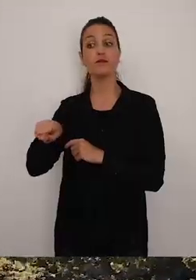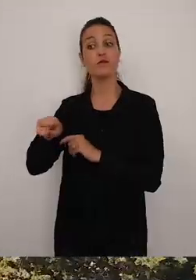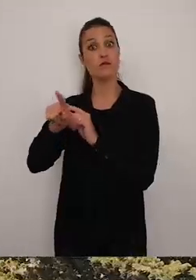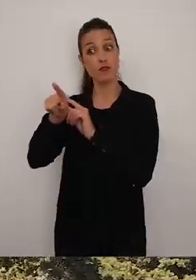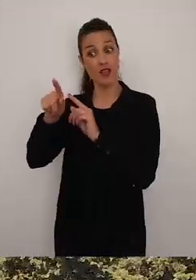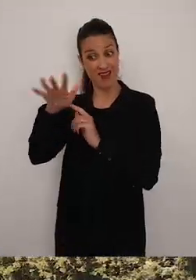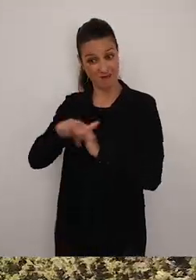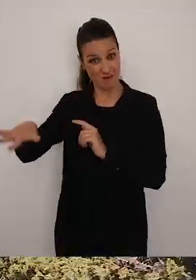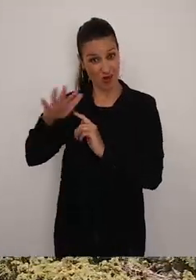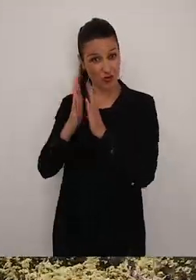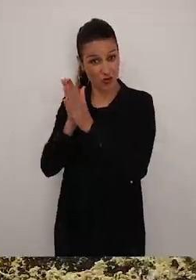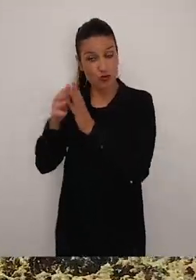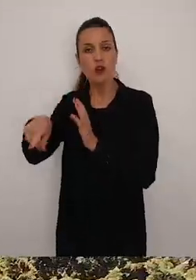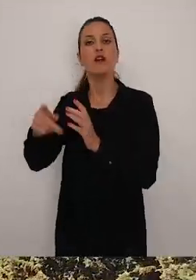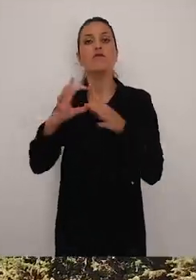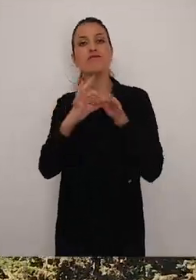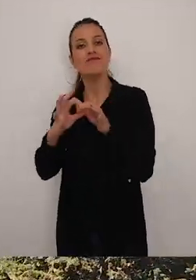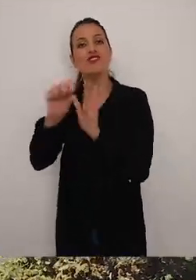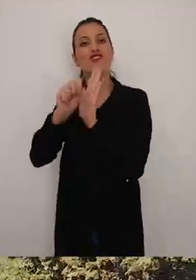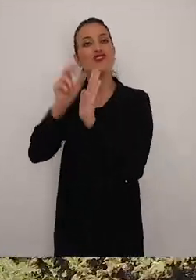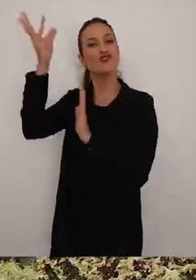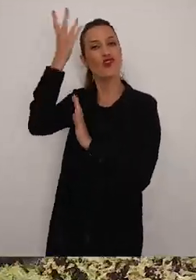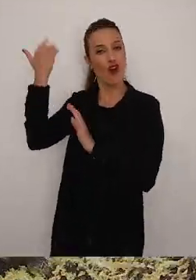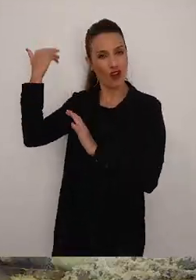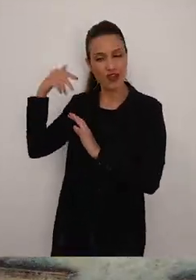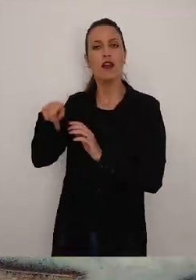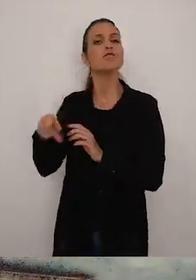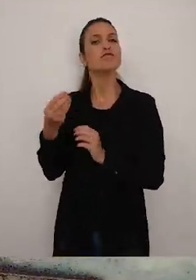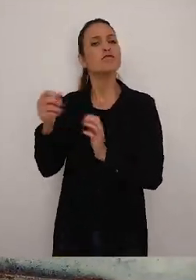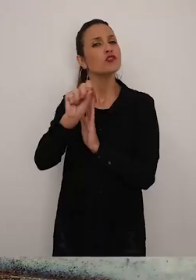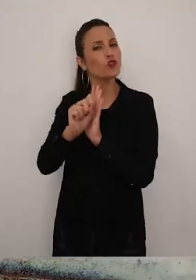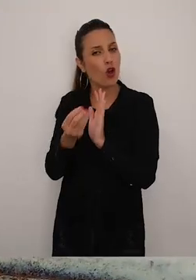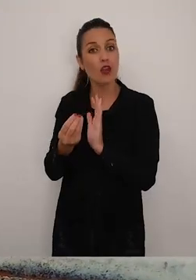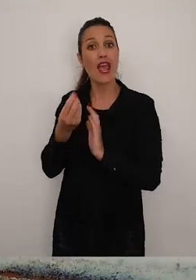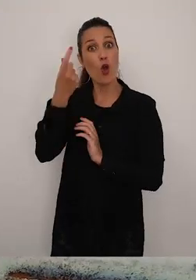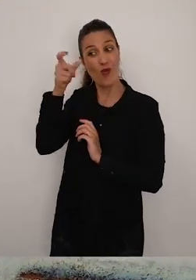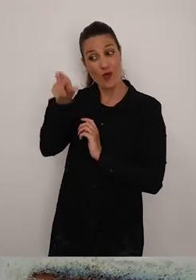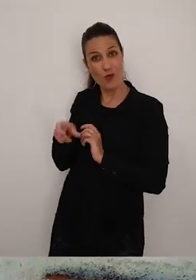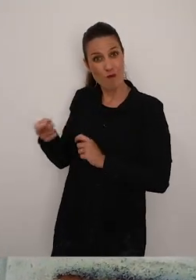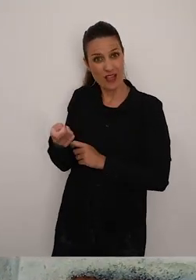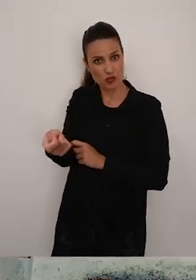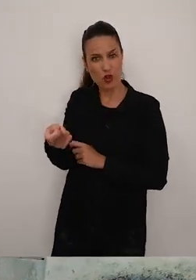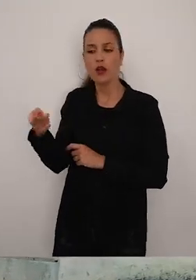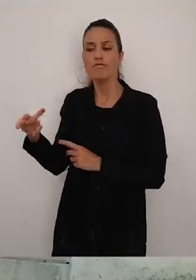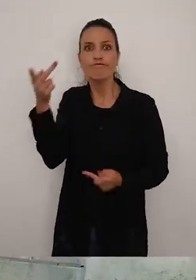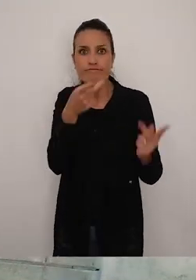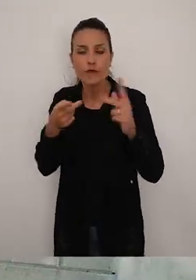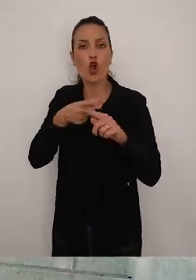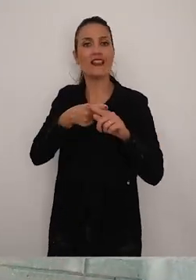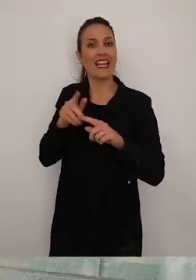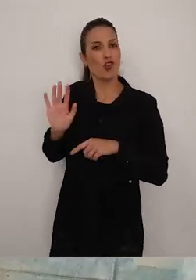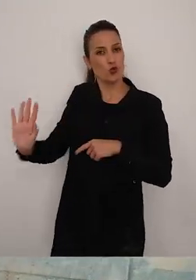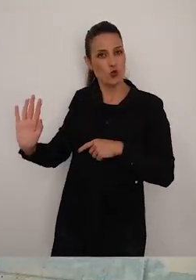Il luogo di culto è legato ad un'antica leggenda, narrante di un pastorello che alla ricerca del suo coltellino smarrito scopre